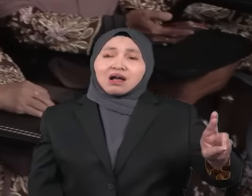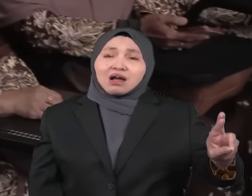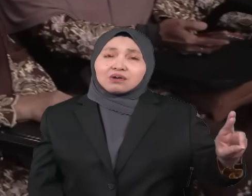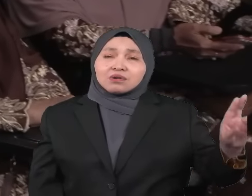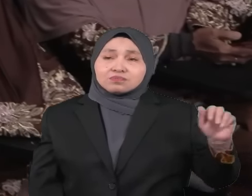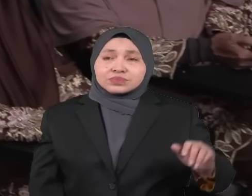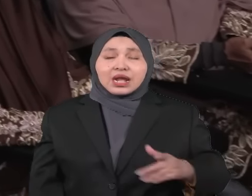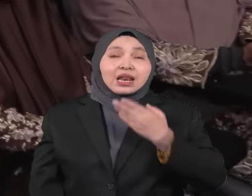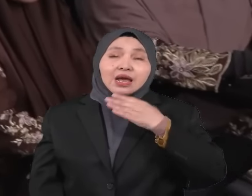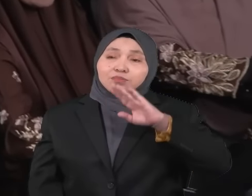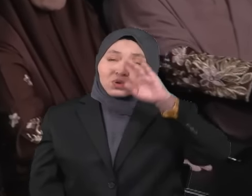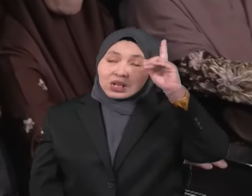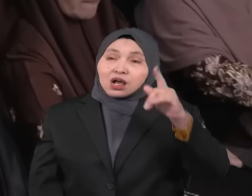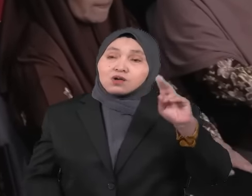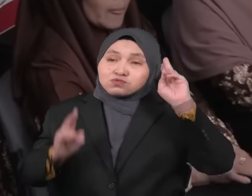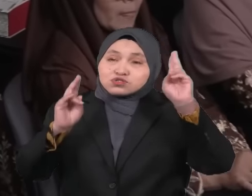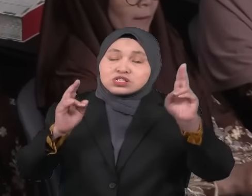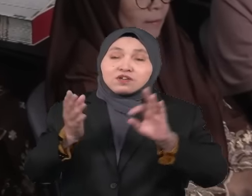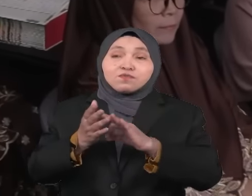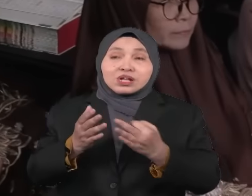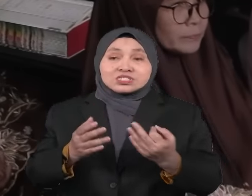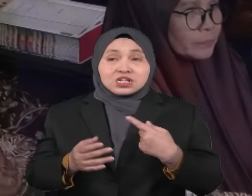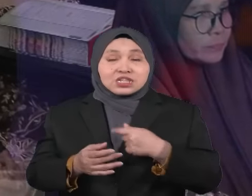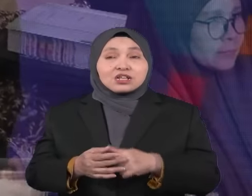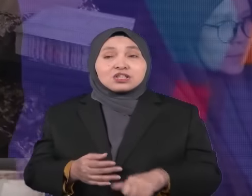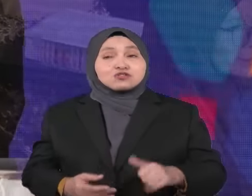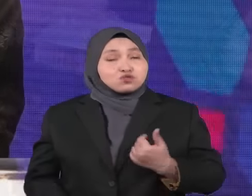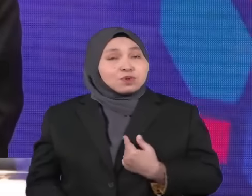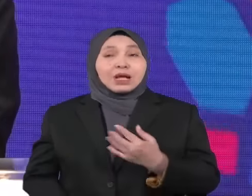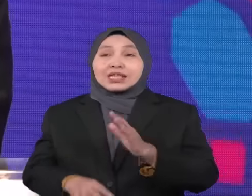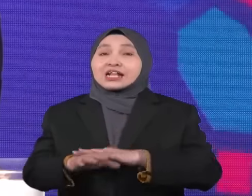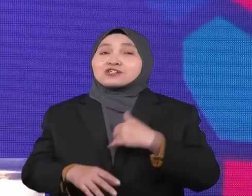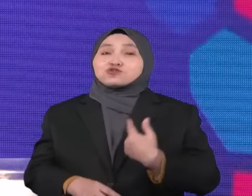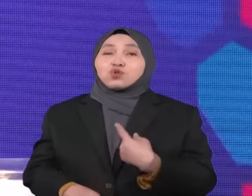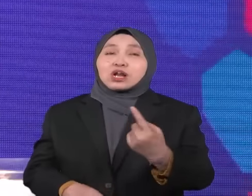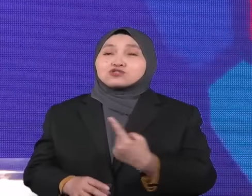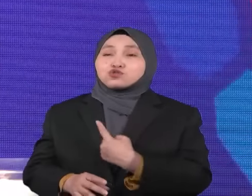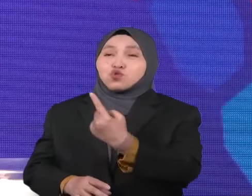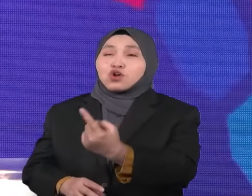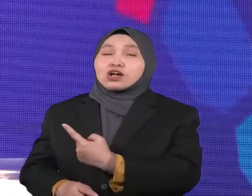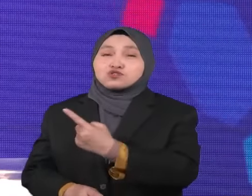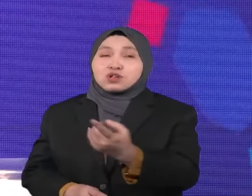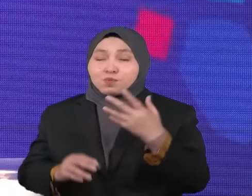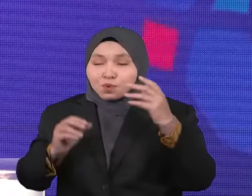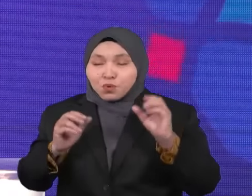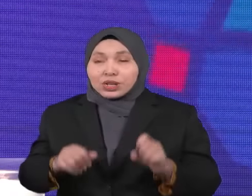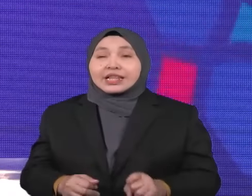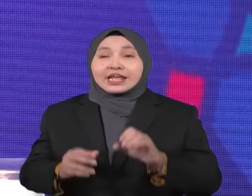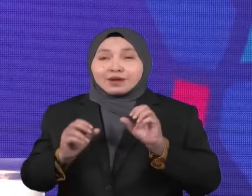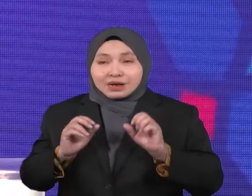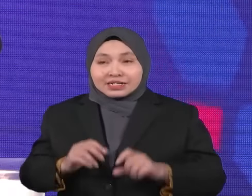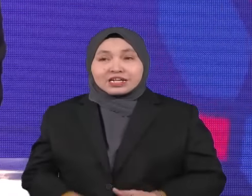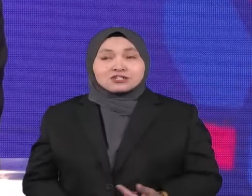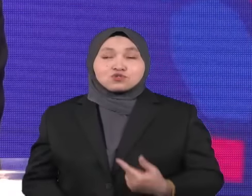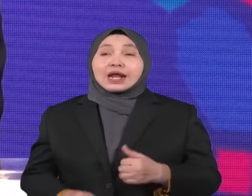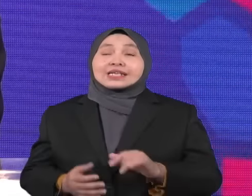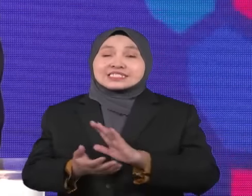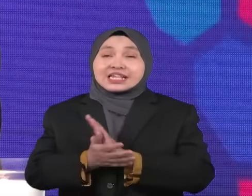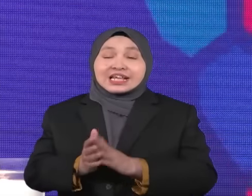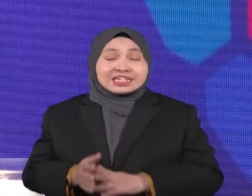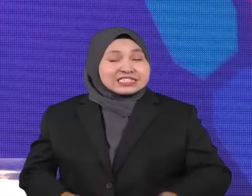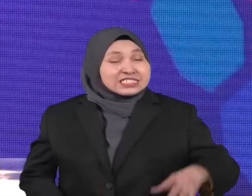nar. Alhamdulillah, Safas. Ini dikata seorang-seorang boleh. Ha. Ah, boleh cuba tu. Seorang pun boleh, insya-Allah. Jadi itu